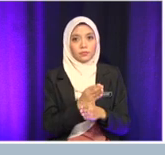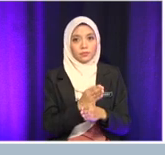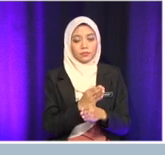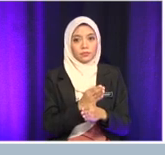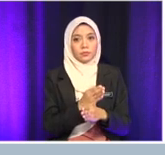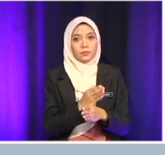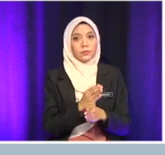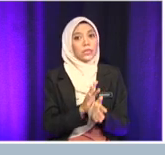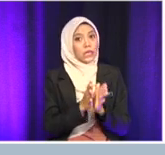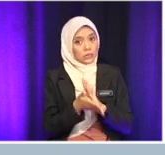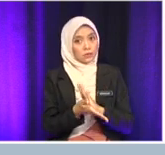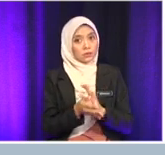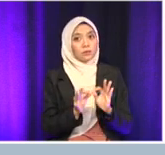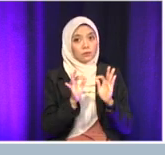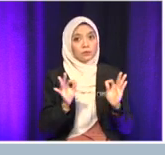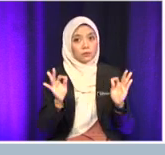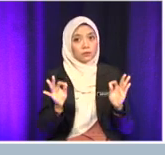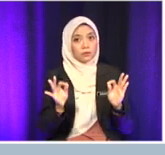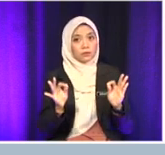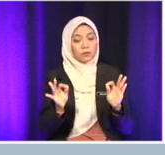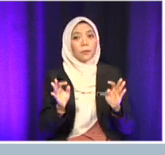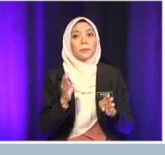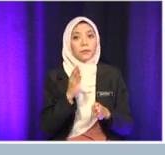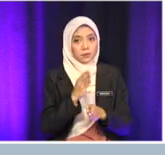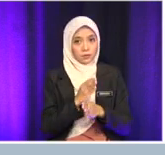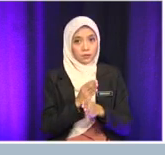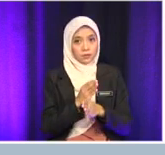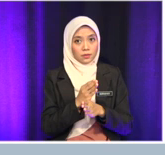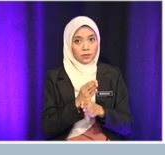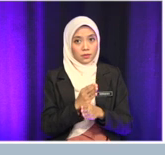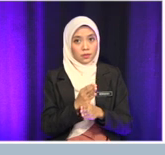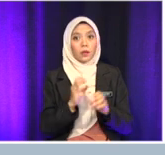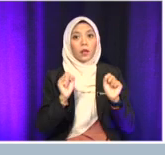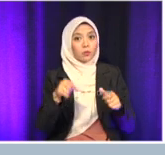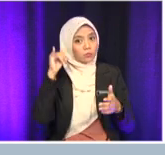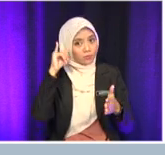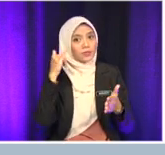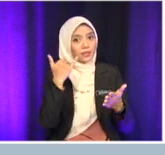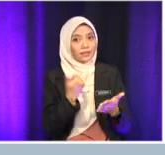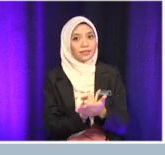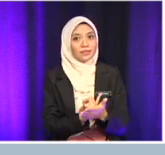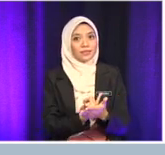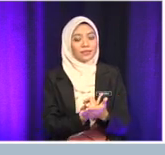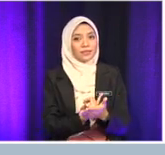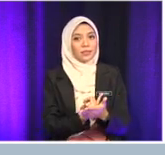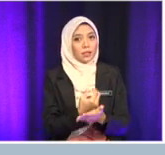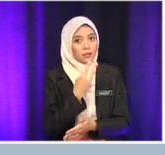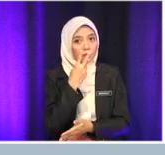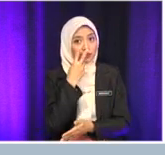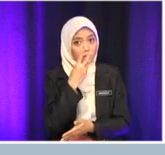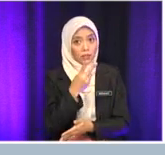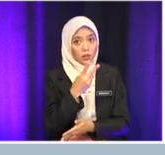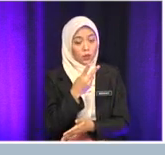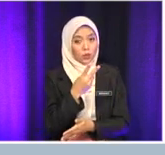hujan ini adalah hujan yang kuat hujan yang kuat boleh meyakinkan dan tidak meyakinkan lihat pada premis